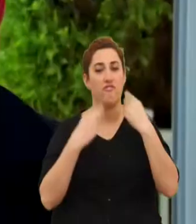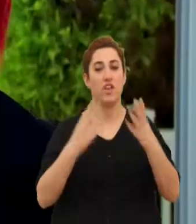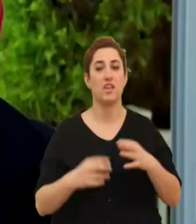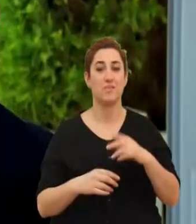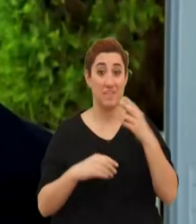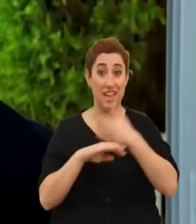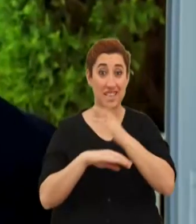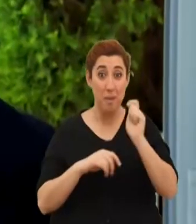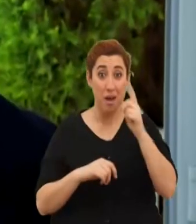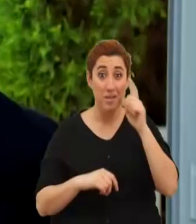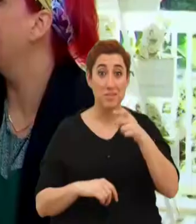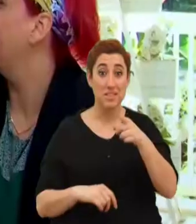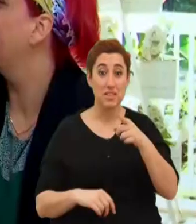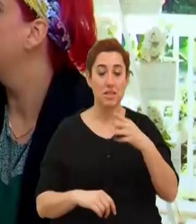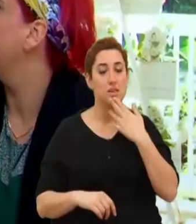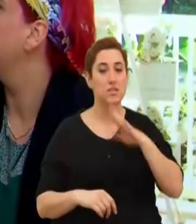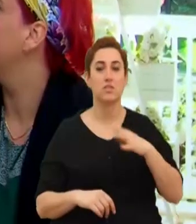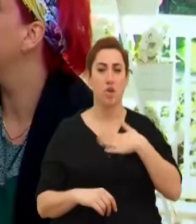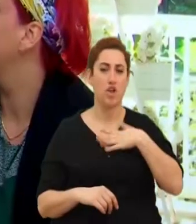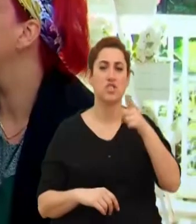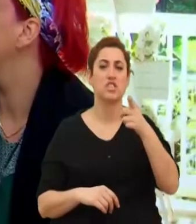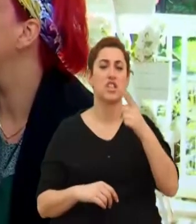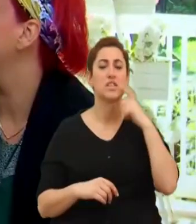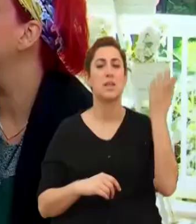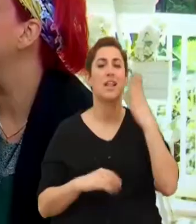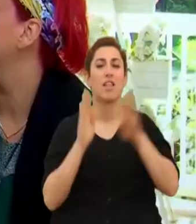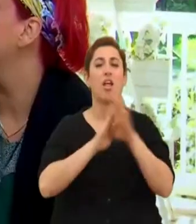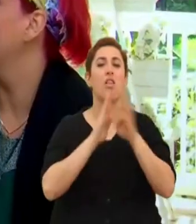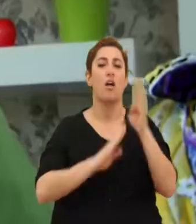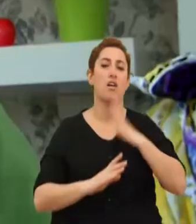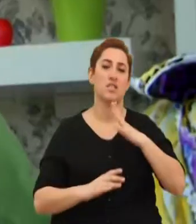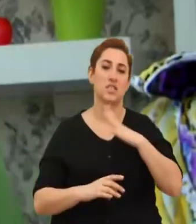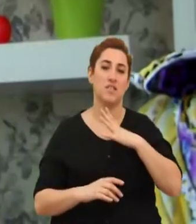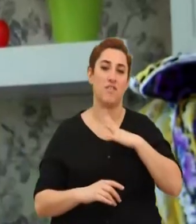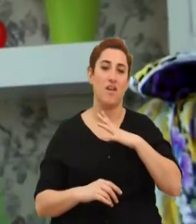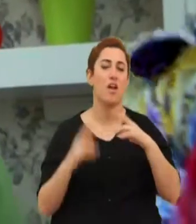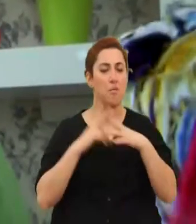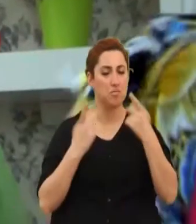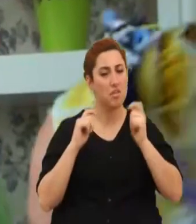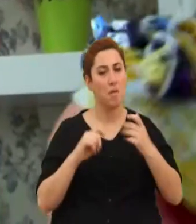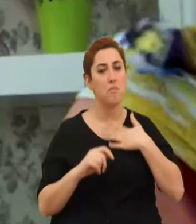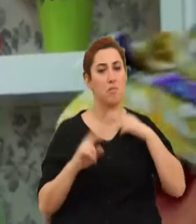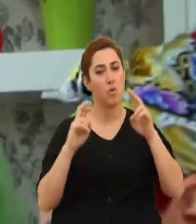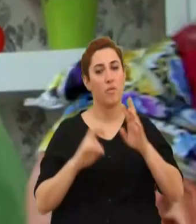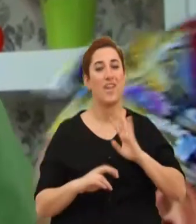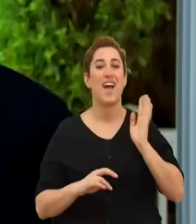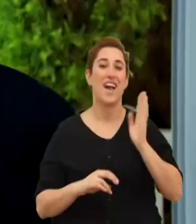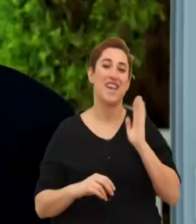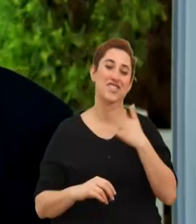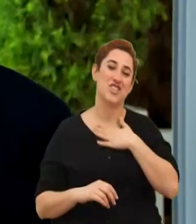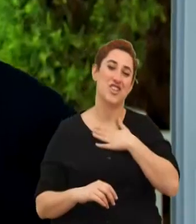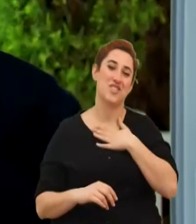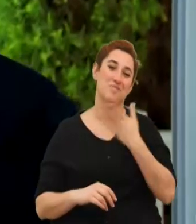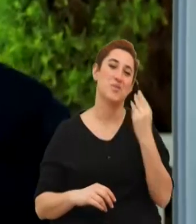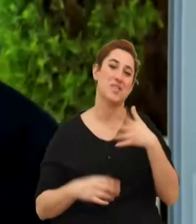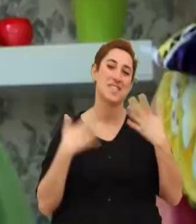affettiririm. Hakikaten ya, yapar mısın bunu? Kızım karşında senin, senelerin yalakası duruyor ya. Anını hallederim bu mevzuyu ben. Ay, çok